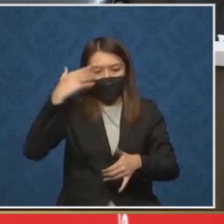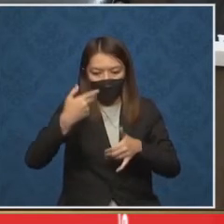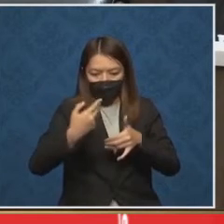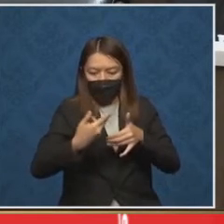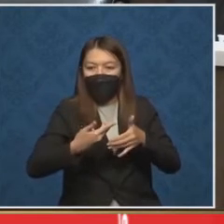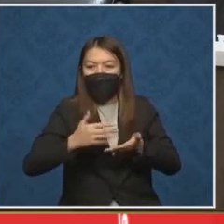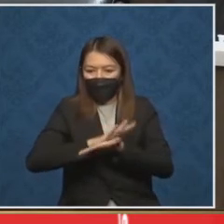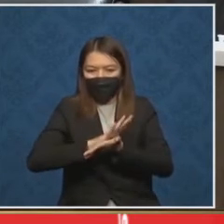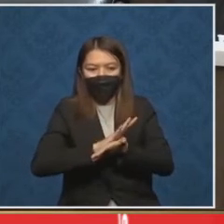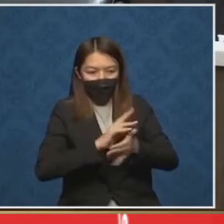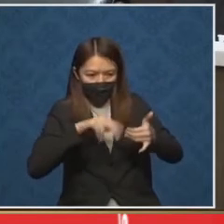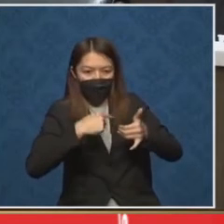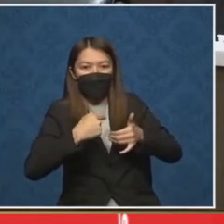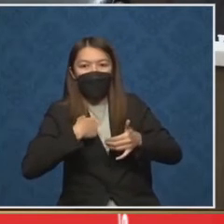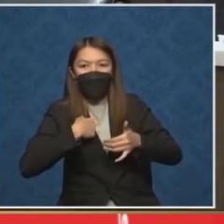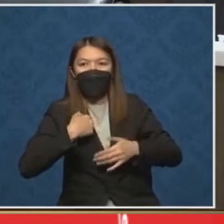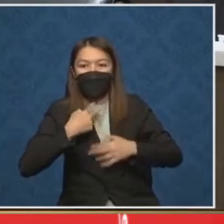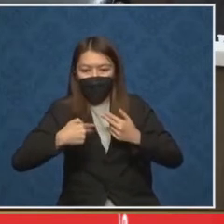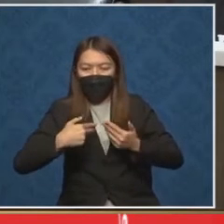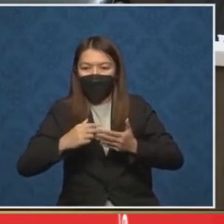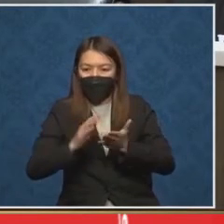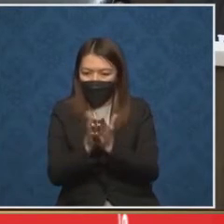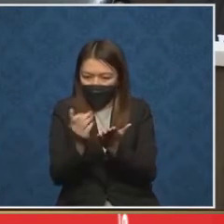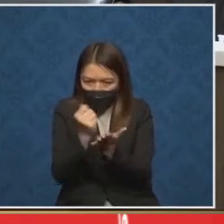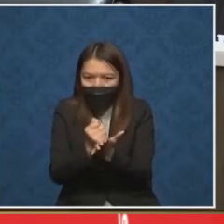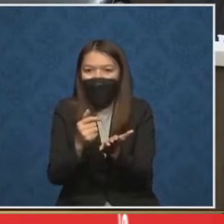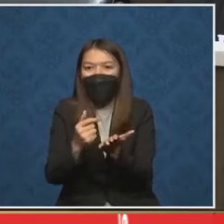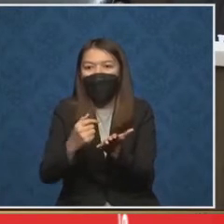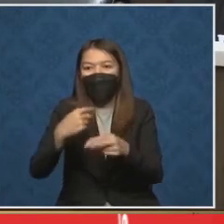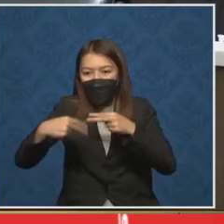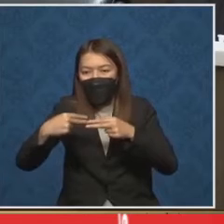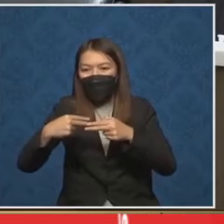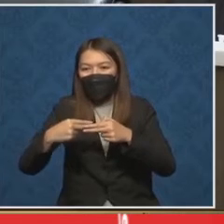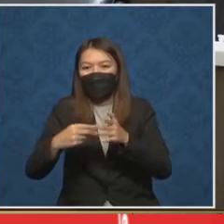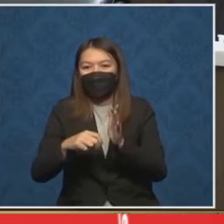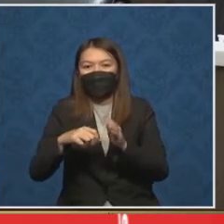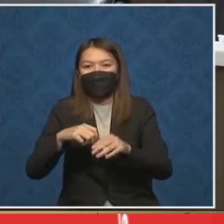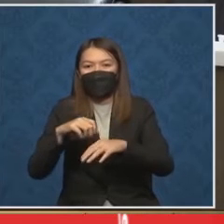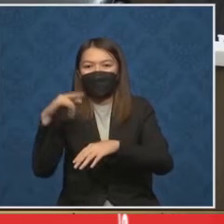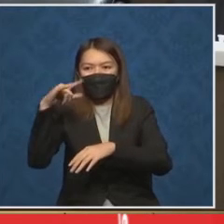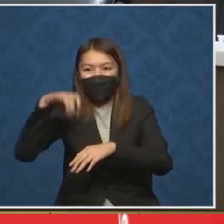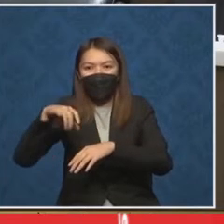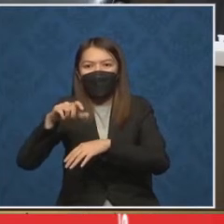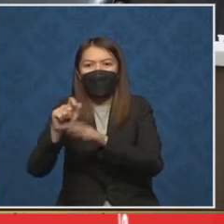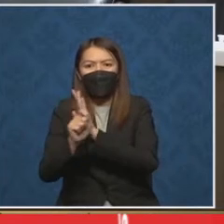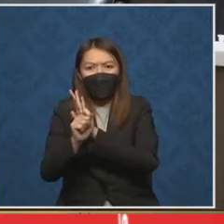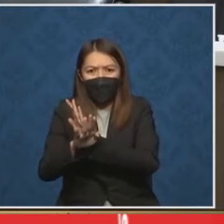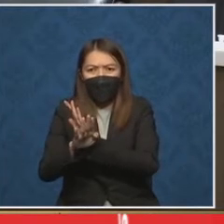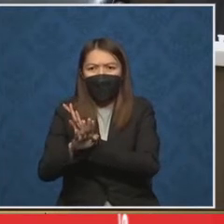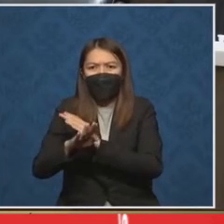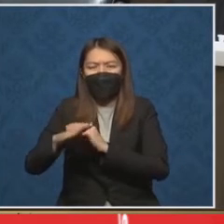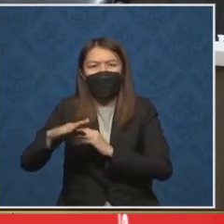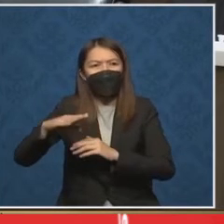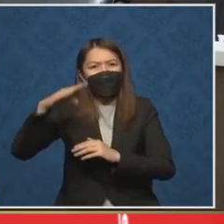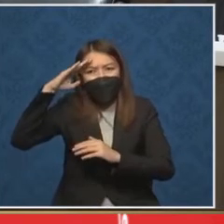สารผมแล้วขอตรวจพาสปอร์ตด้วยนะครับอยู่ที่สนามบินอุบลผมก็สงสารพลทหารเหล่านั้นแกอ่านภาษาอังก